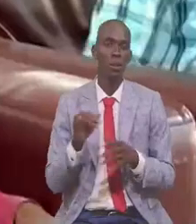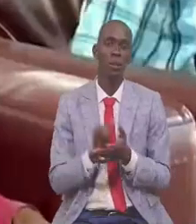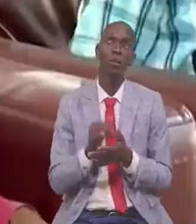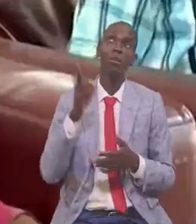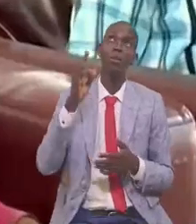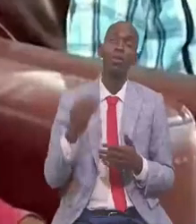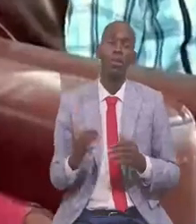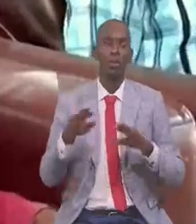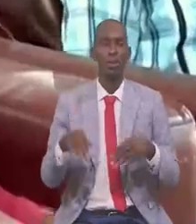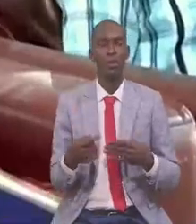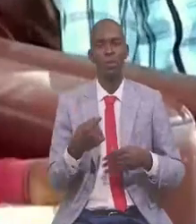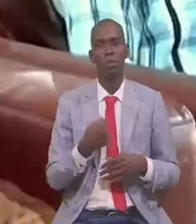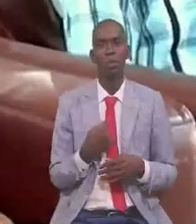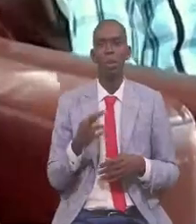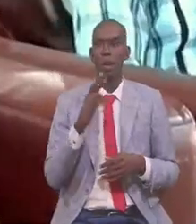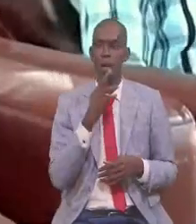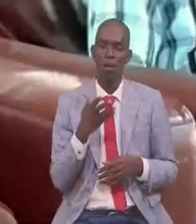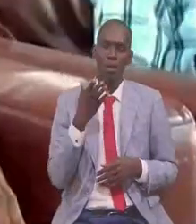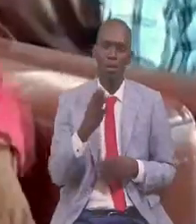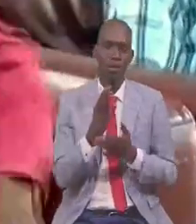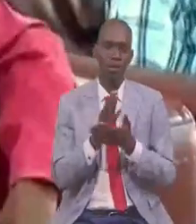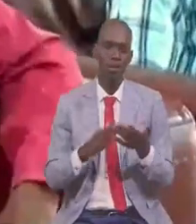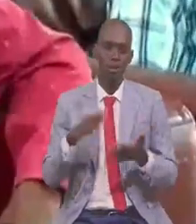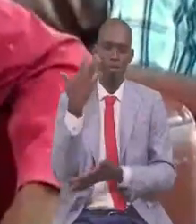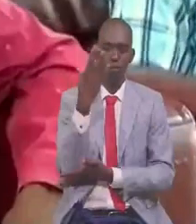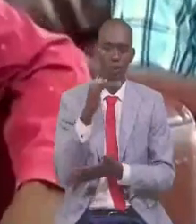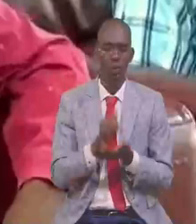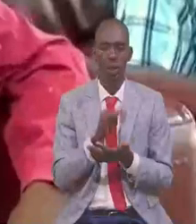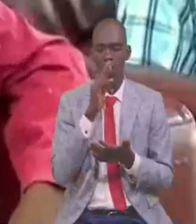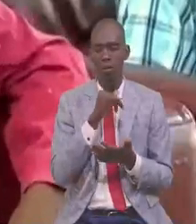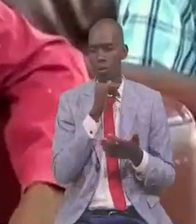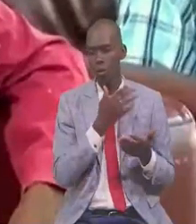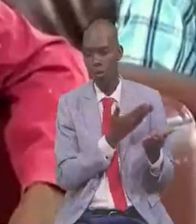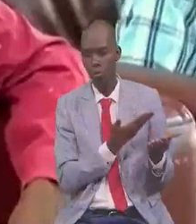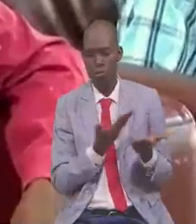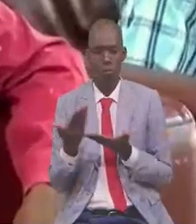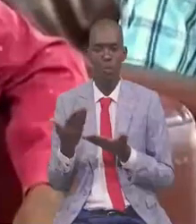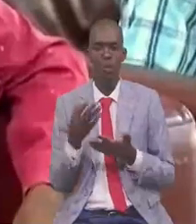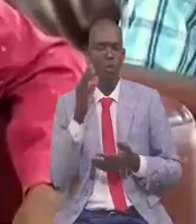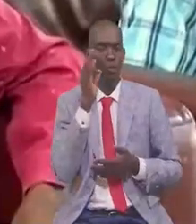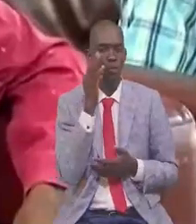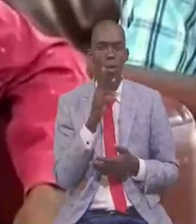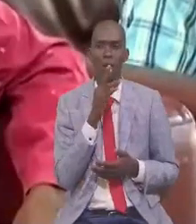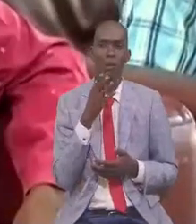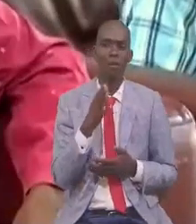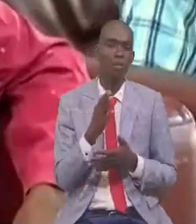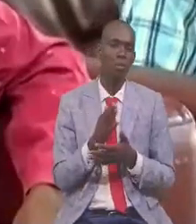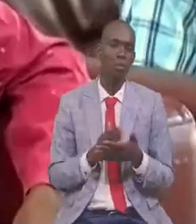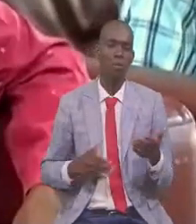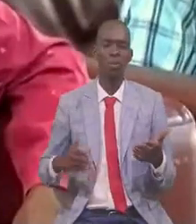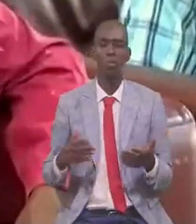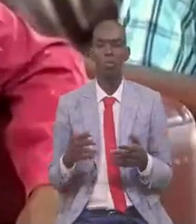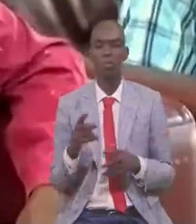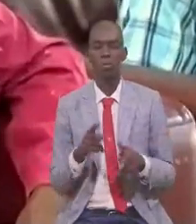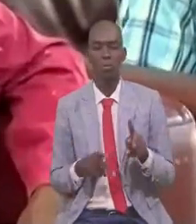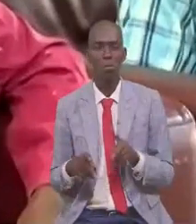fruits. Dans le ministère que Dieu m'a donné, est-ce qu'il y a des choses qui sont là? Est-ce qu'il y a des encombrements?